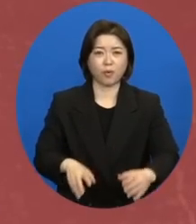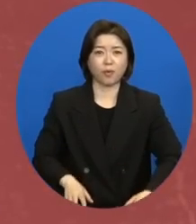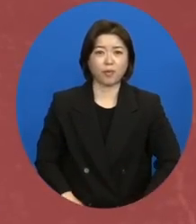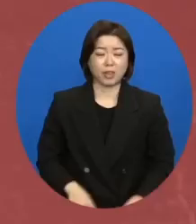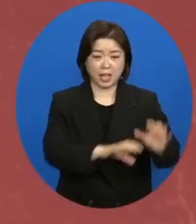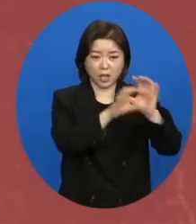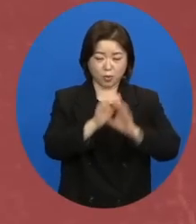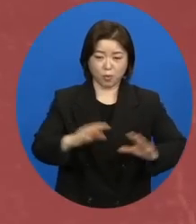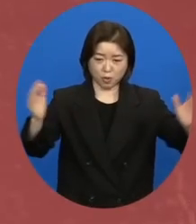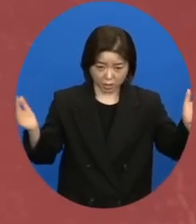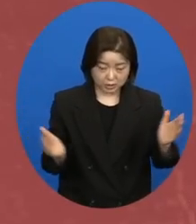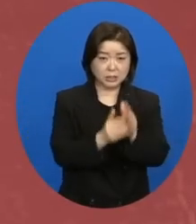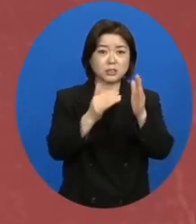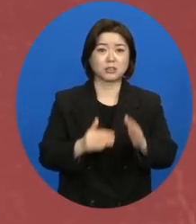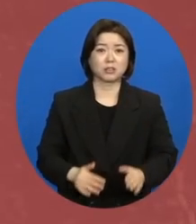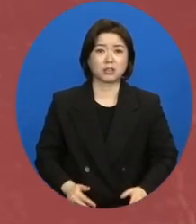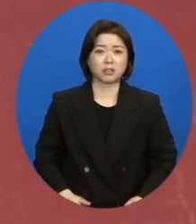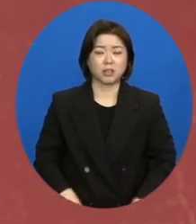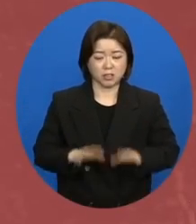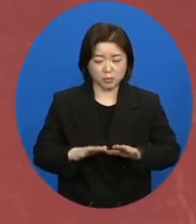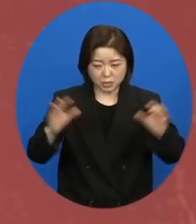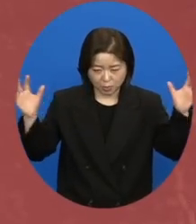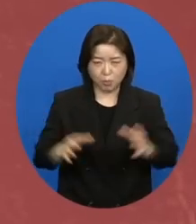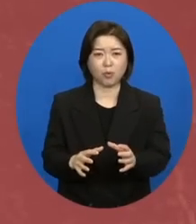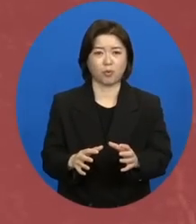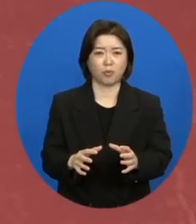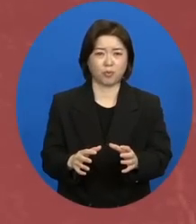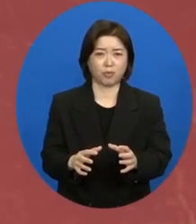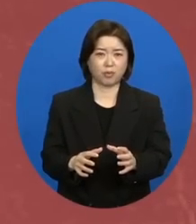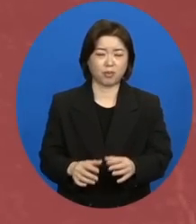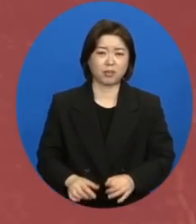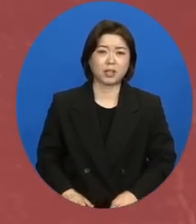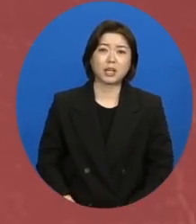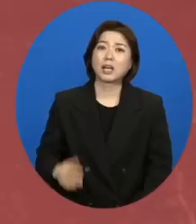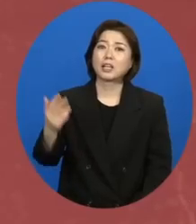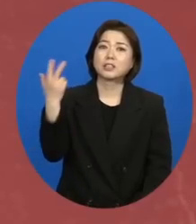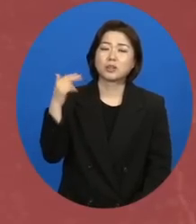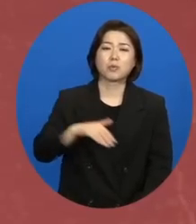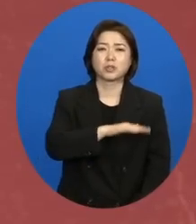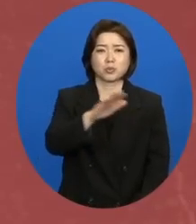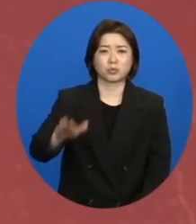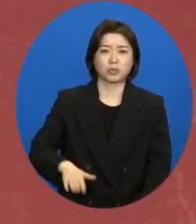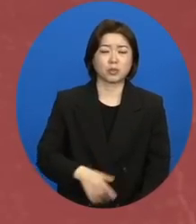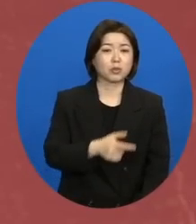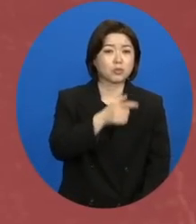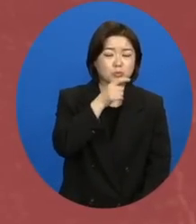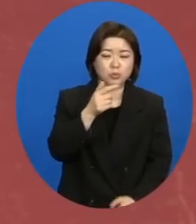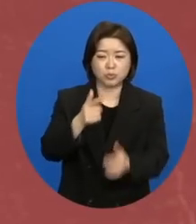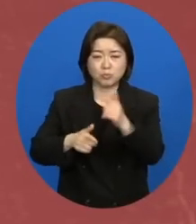코로나가 끝났잖아. 모일 때라고. 그래서 지난주에 저희도 수목금